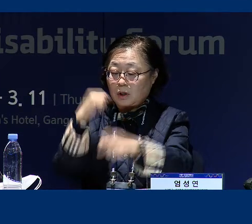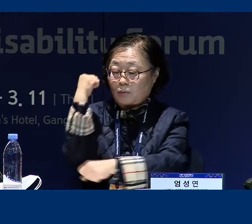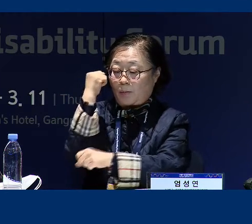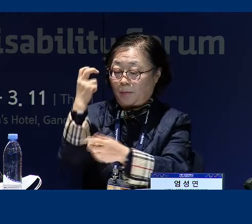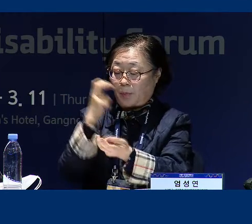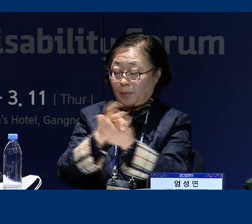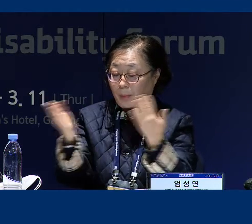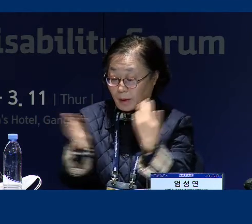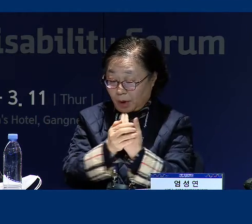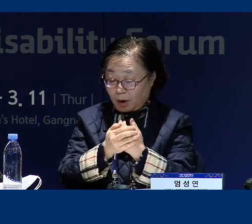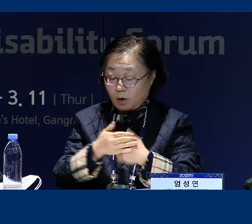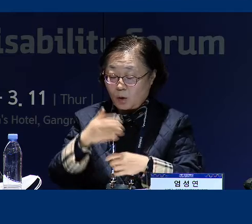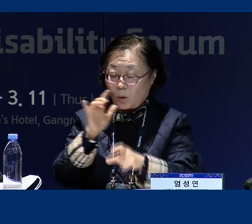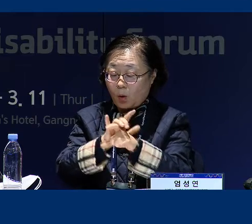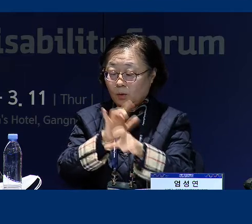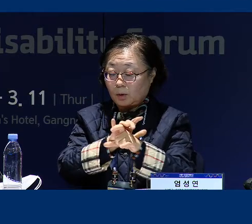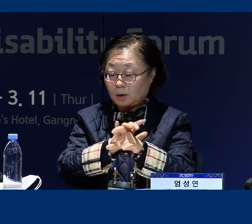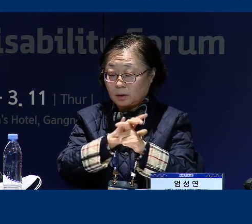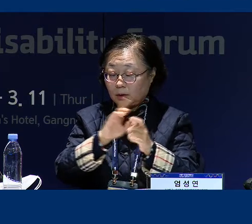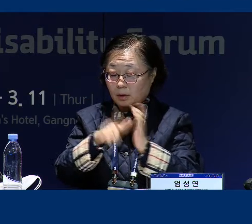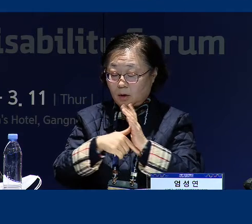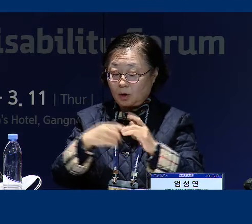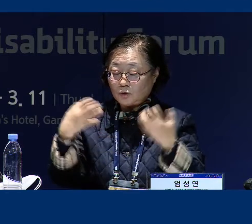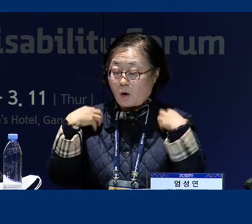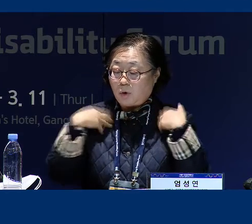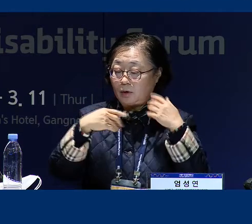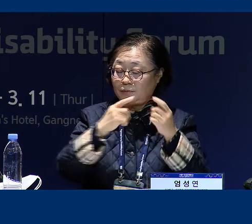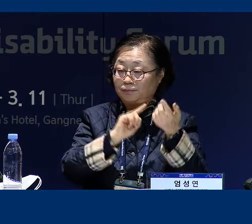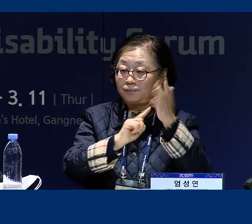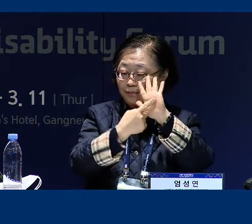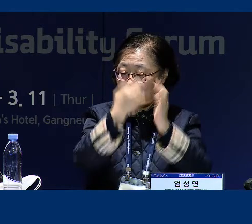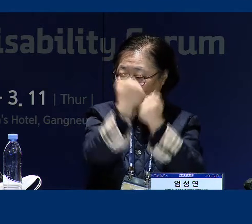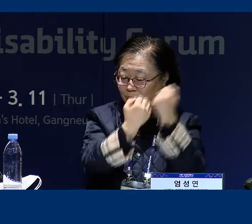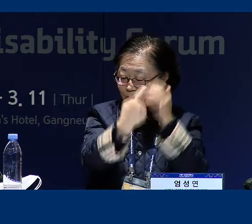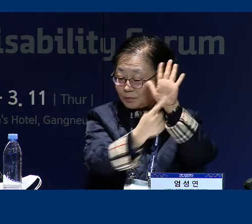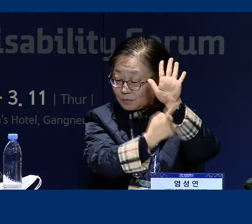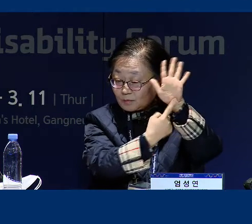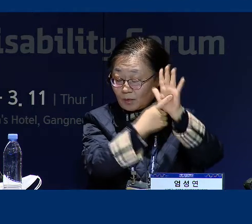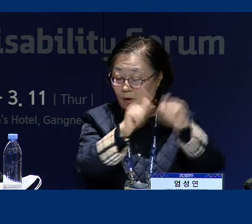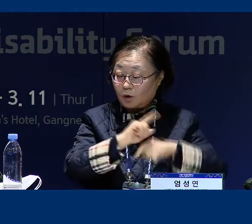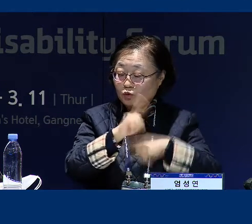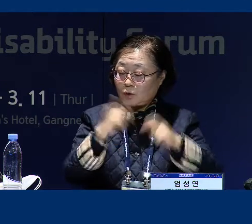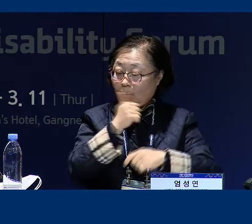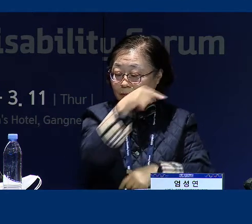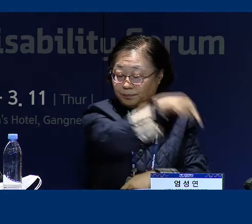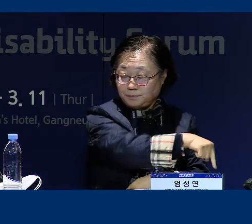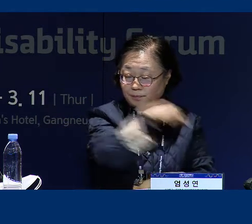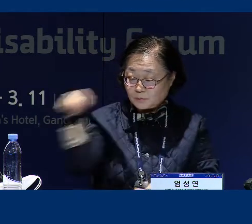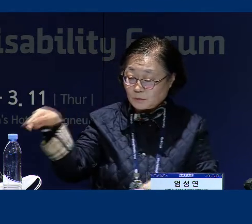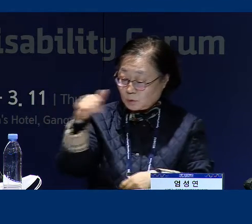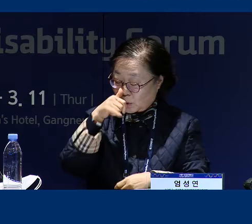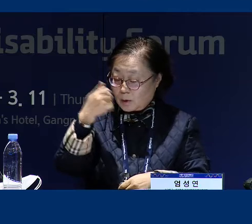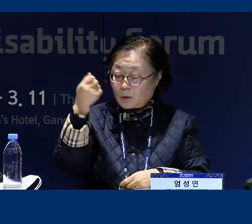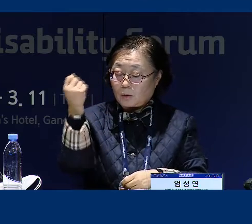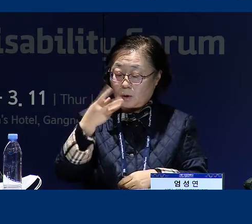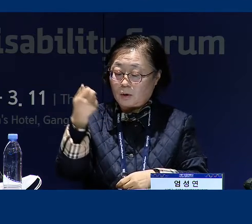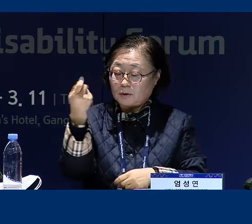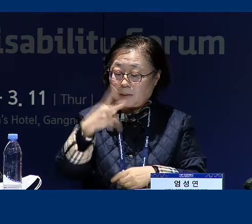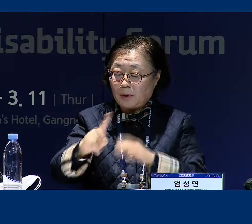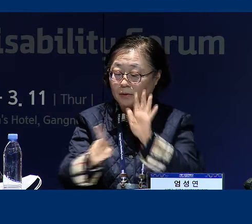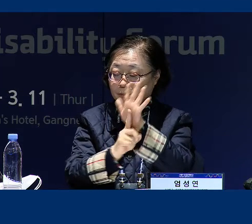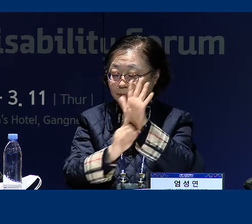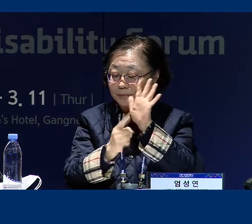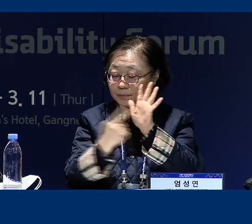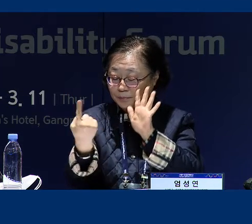변화가 피부에 와닿지 않는 것이 현실입니다. 그나마 수어언어 기본법이 제정되어 시행되면서